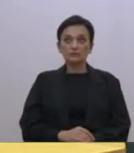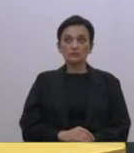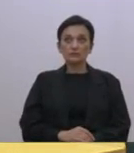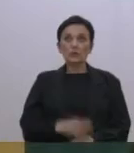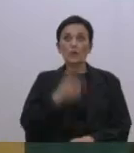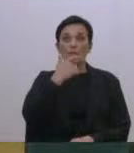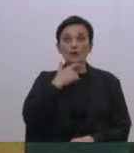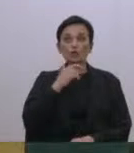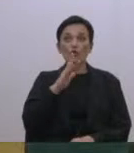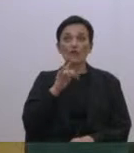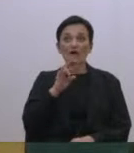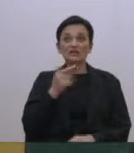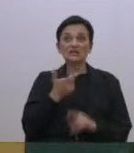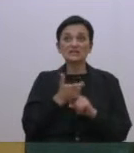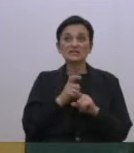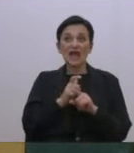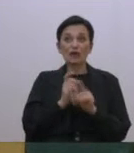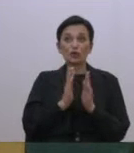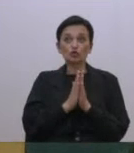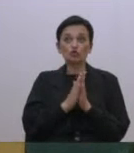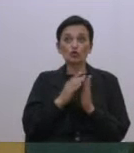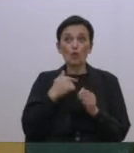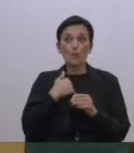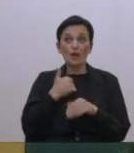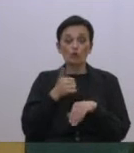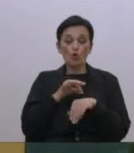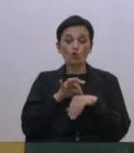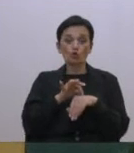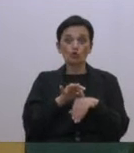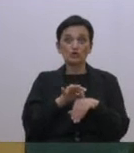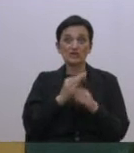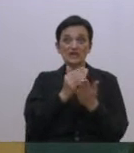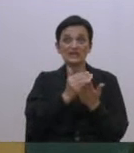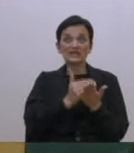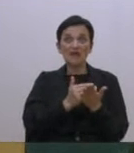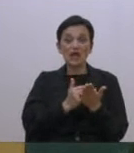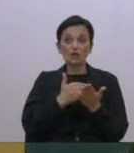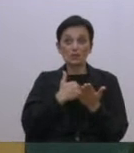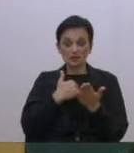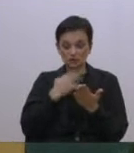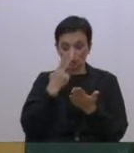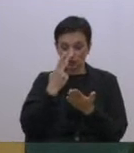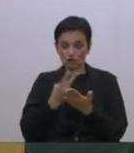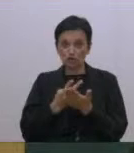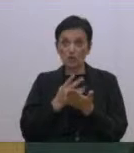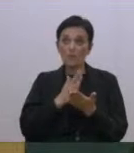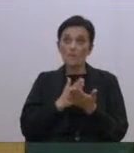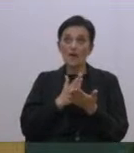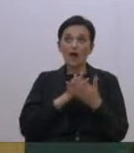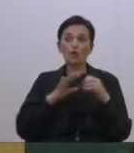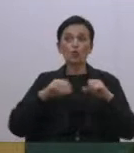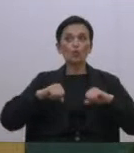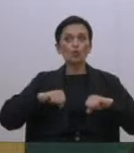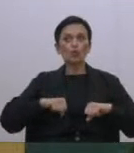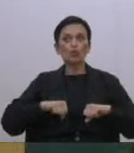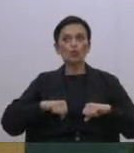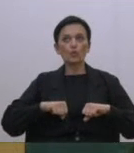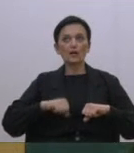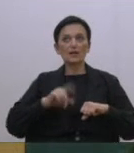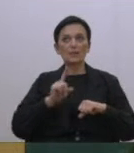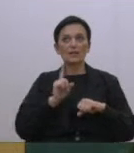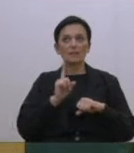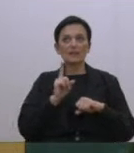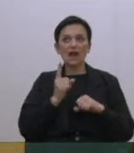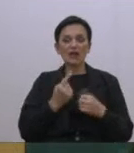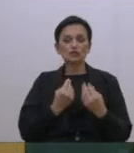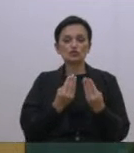ატო ვახტანგ, ძალიან თუთ მე როგორც სამყარს ფიქრობ რა რეგლამენტში მინდა და ჩახედვა, მაგ თუ არა უფლება რაღაცა გარკვეული ის